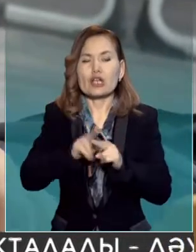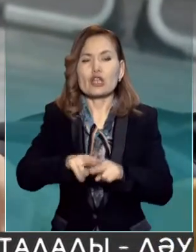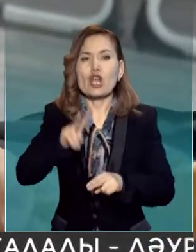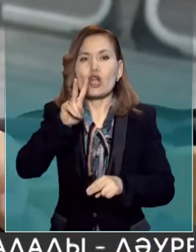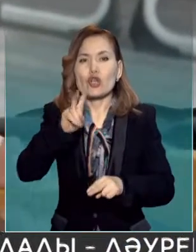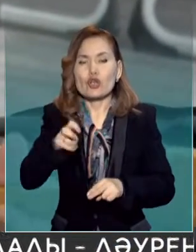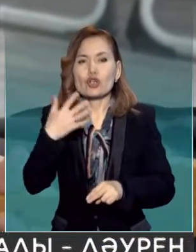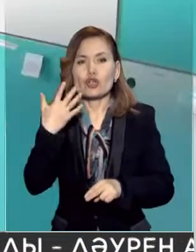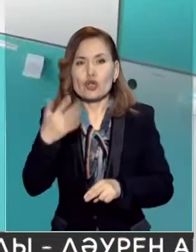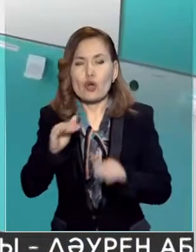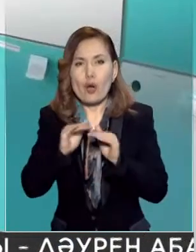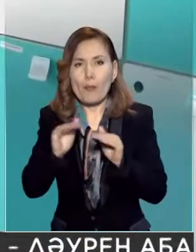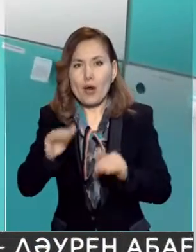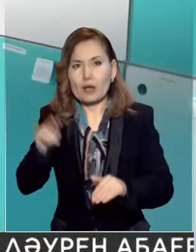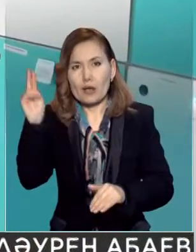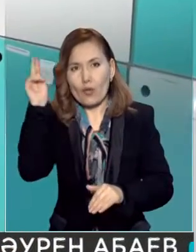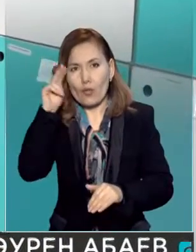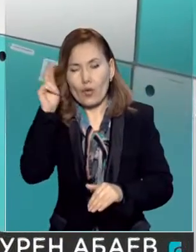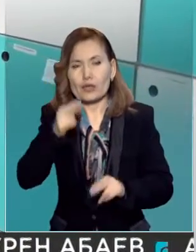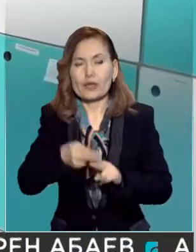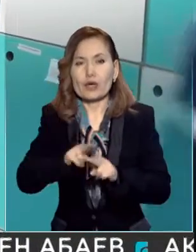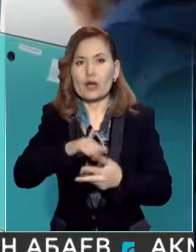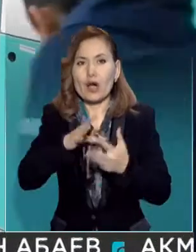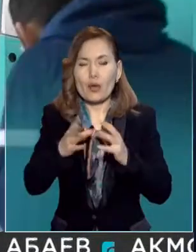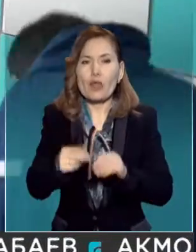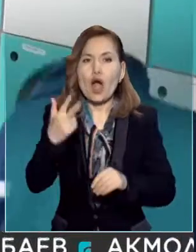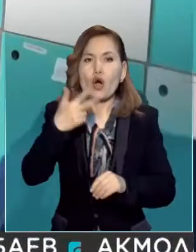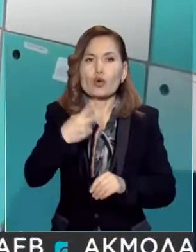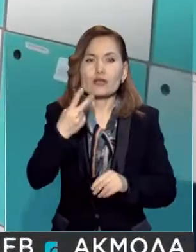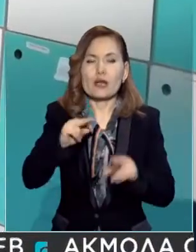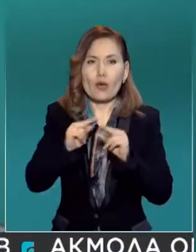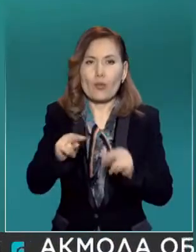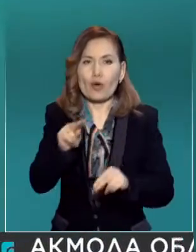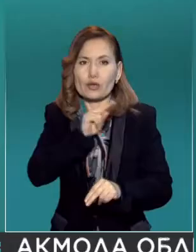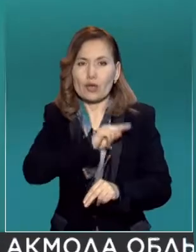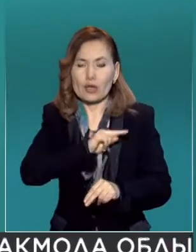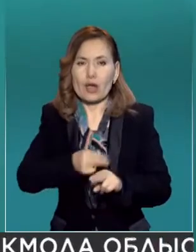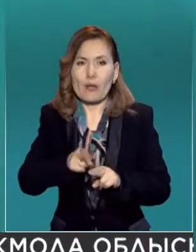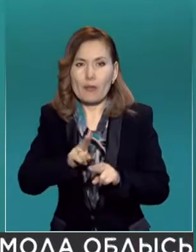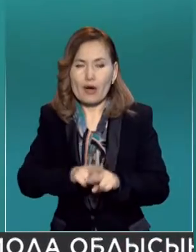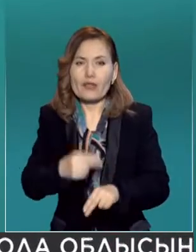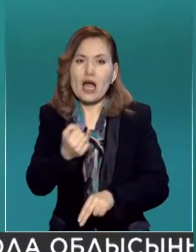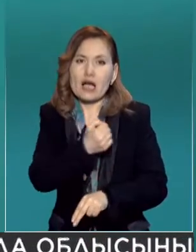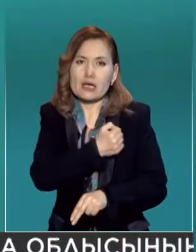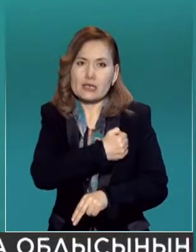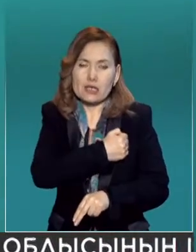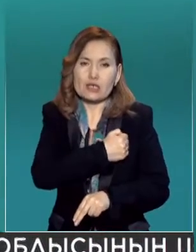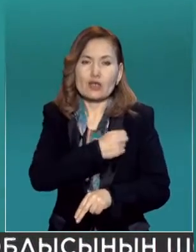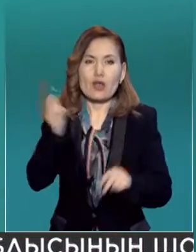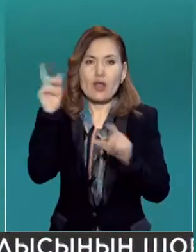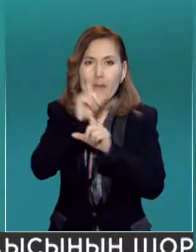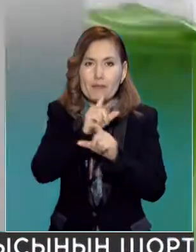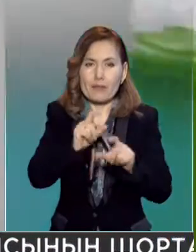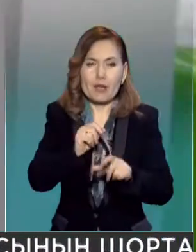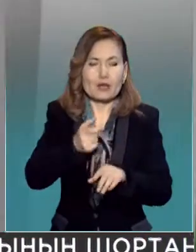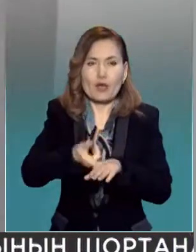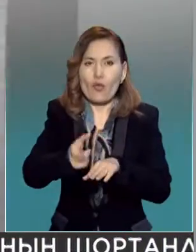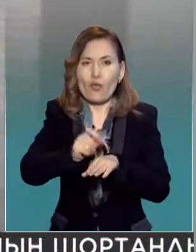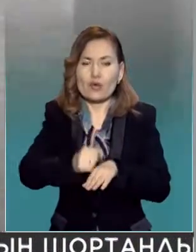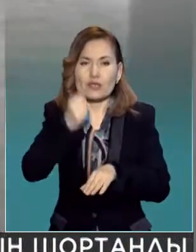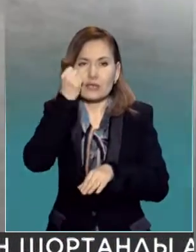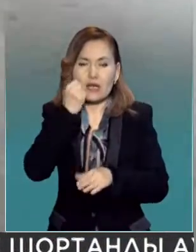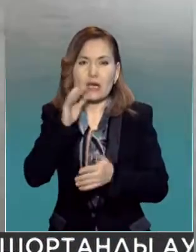ұлан оқиды. 50-і Атырау қаласынан қатынайды. 32 мұғалім жұмыс істейді. Бір өкініштісі оларға жасалған жағдай сын көтермейді. Нысан талапқа сай